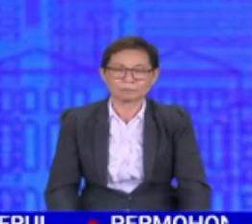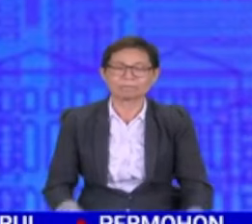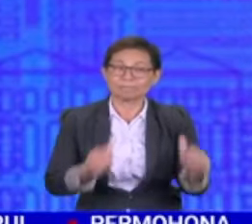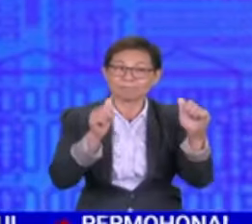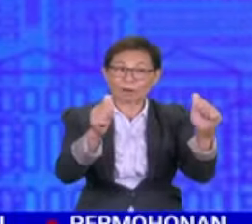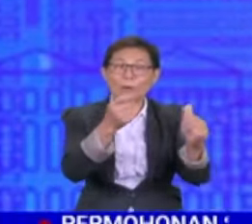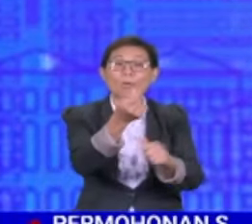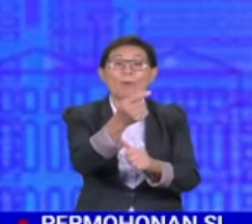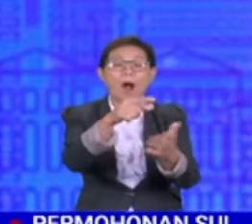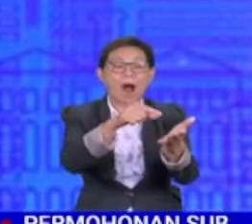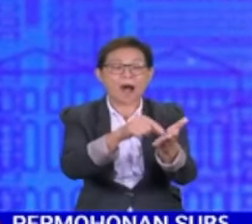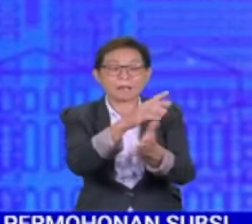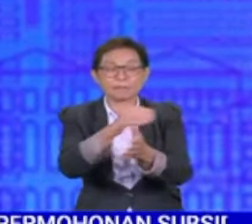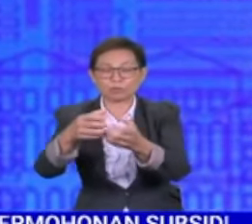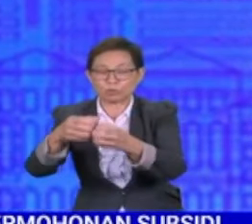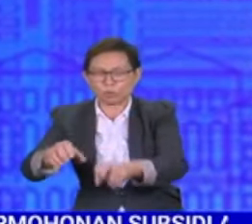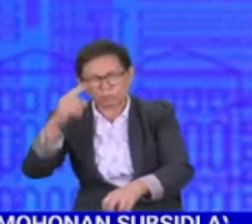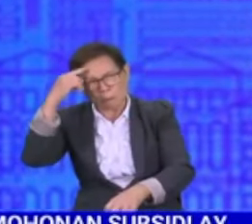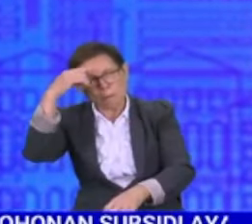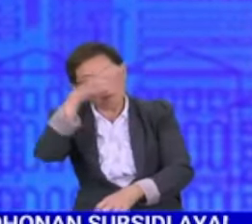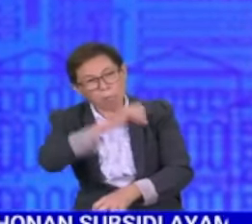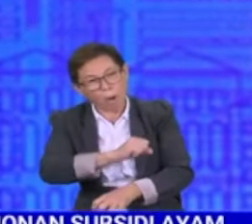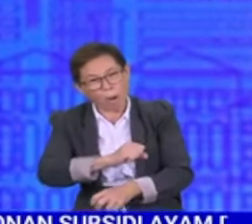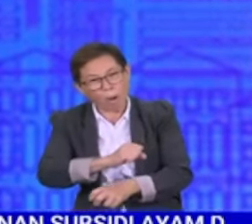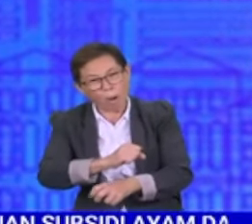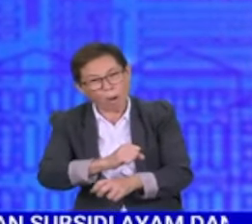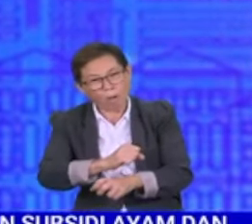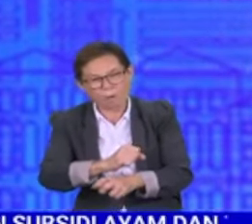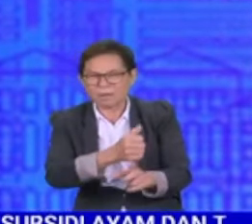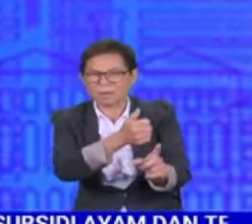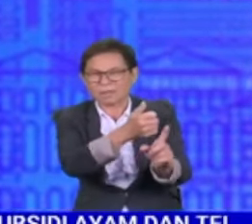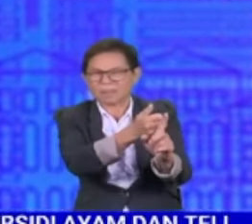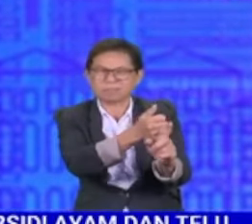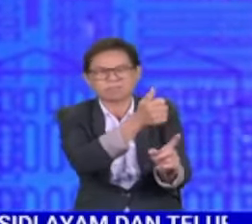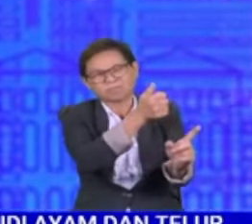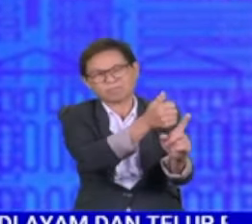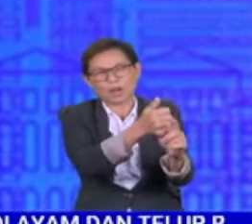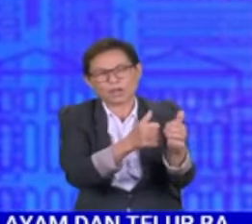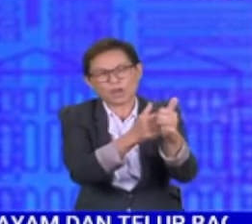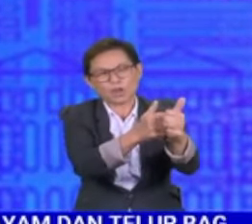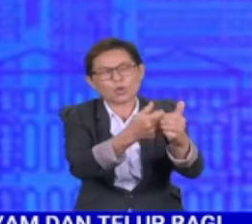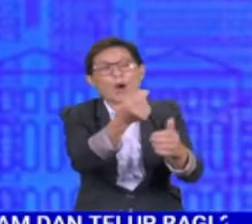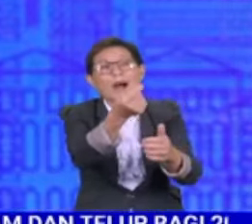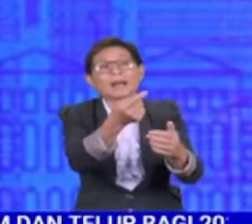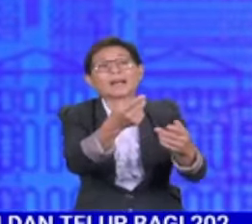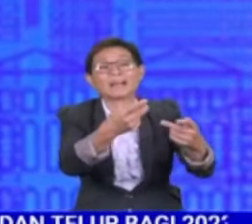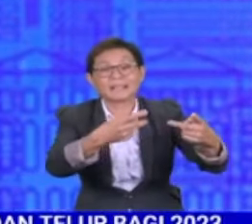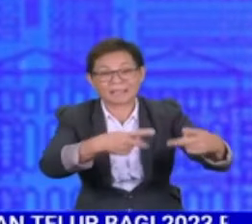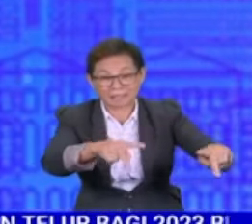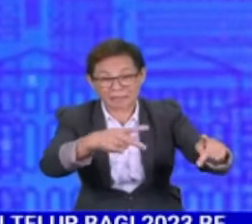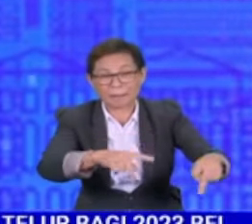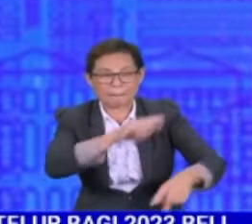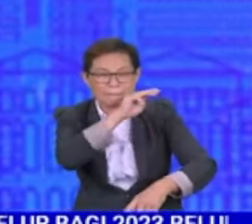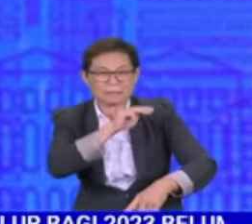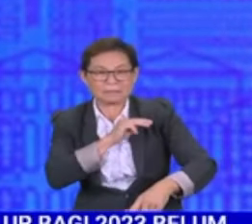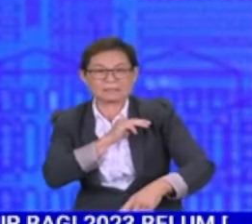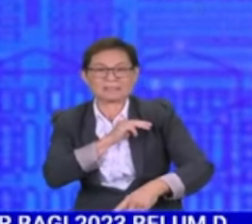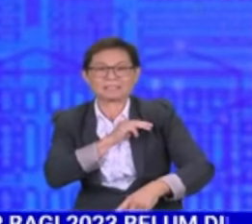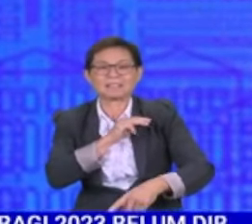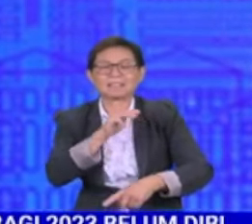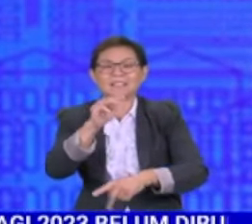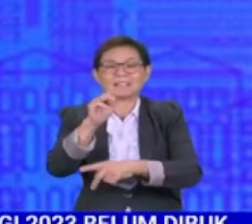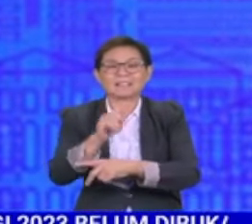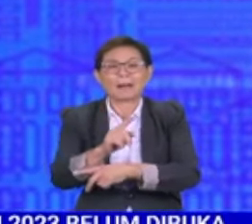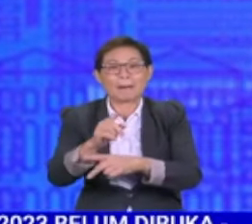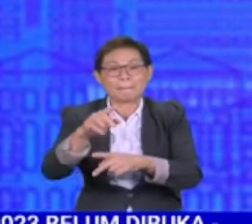Baik, harga ayam dan telur dijangka diapungkan selepas Jun ini. Menteri Pertanian dan Keterjaminan Makanan, Datuk Seri